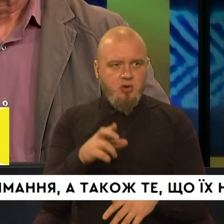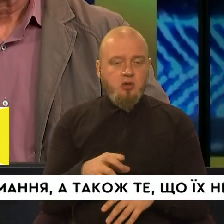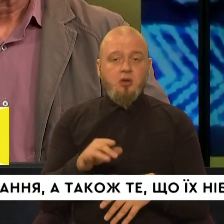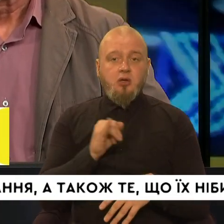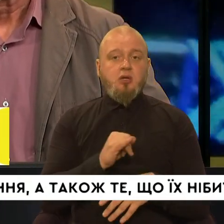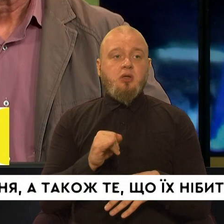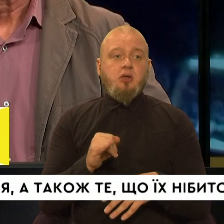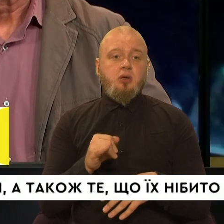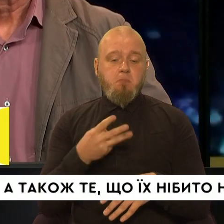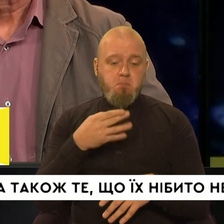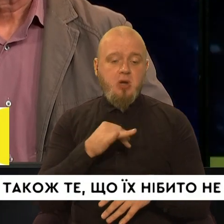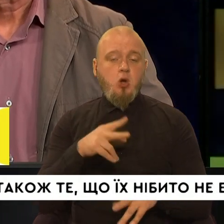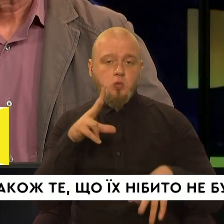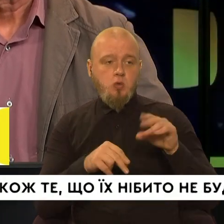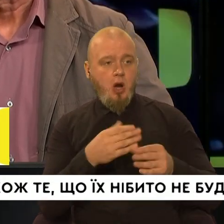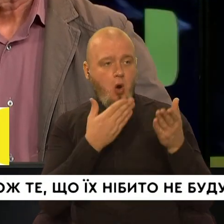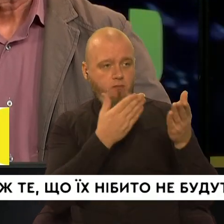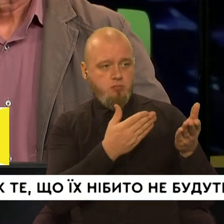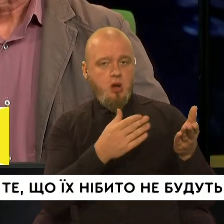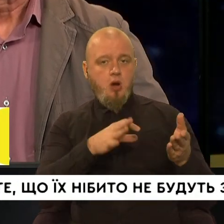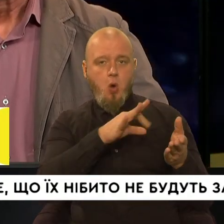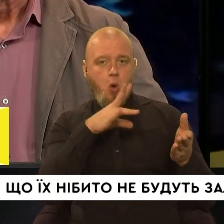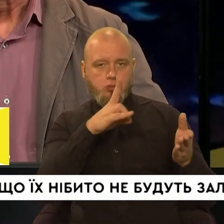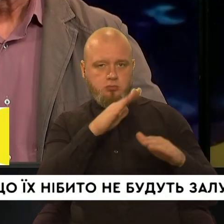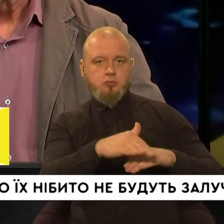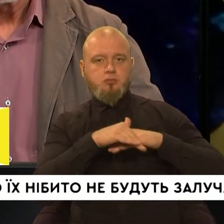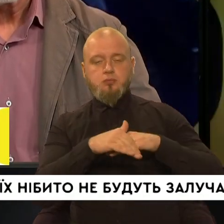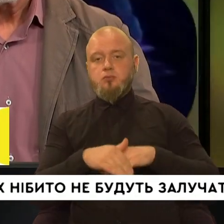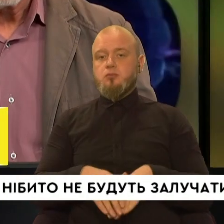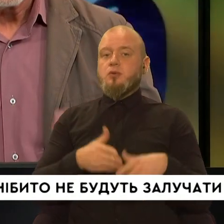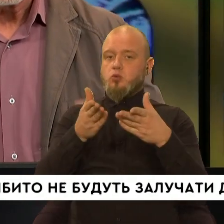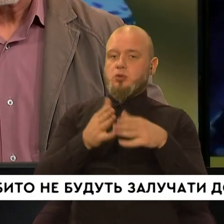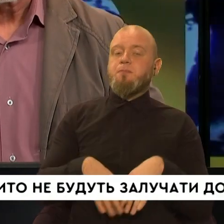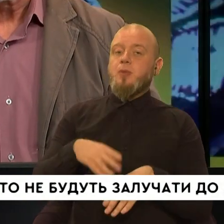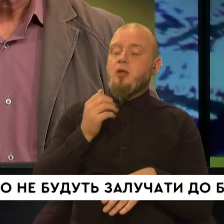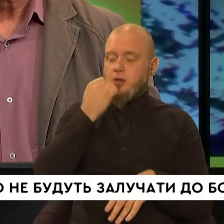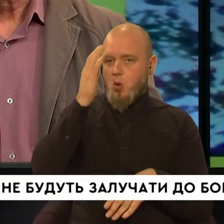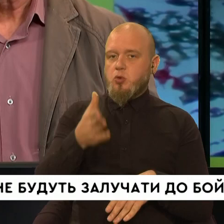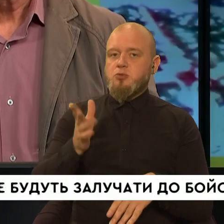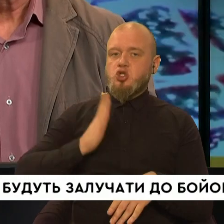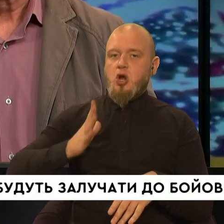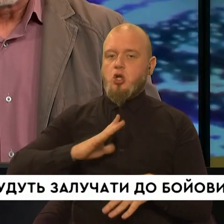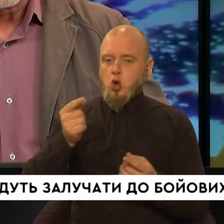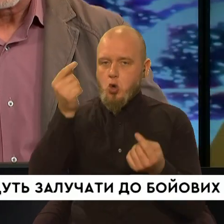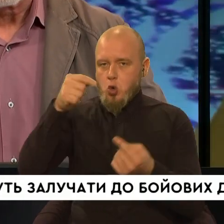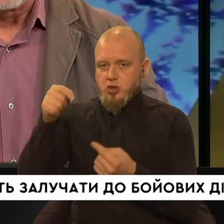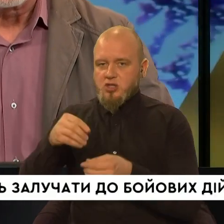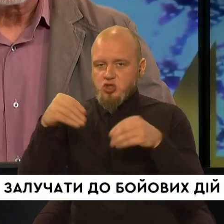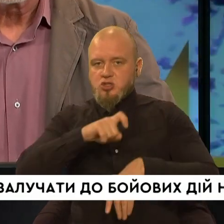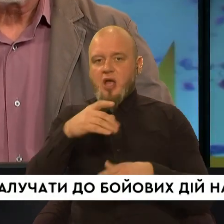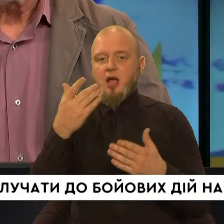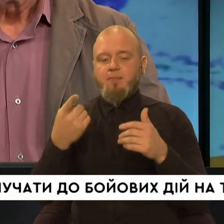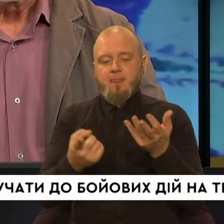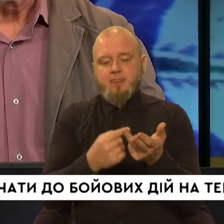ми розраховуємо на Організацію Об'єднаних Націй студія. Дякую, будемо чекати конкретних рішень з названих